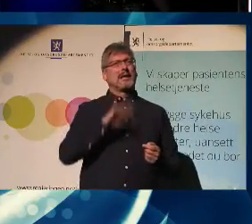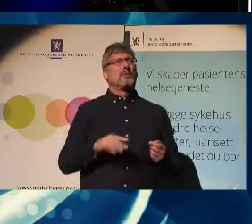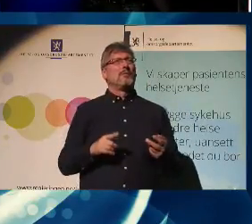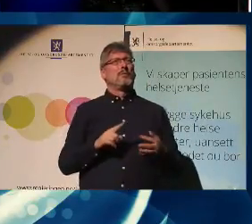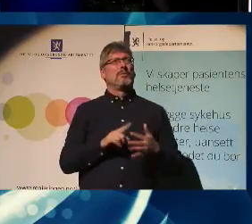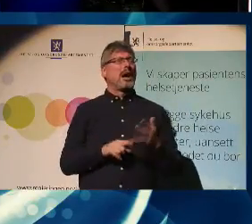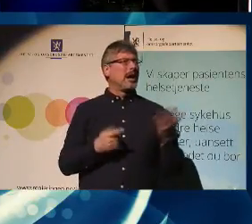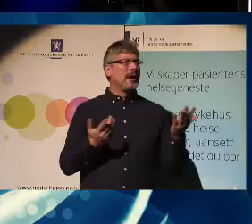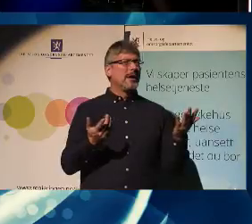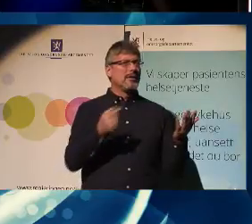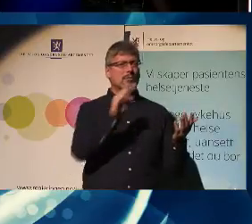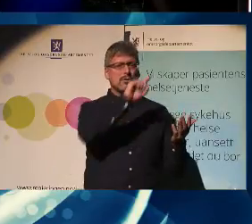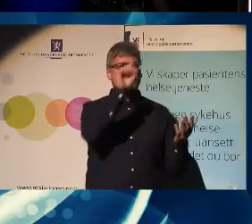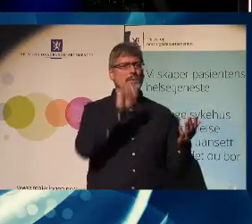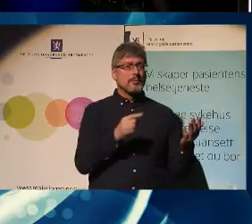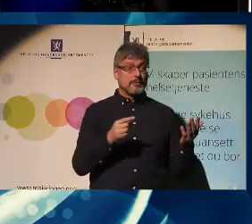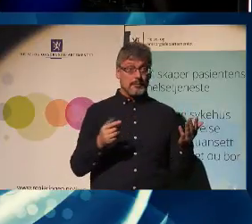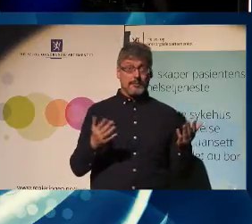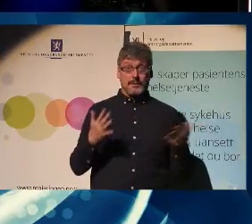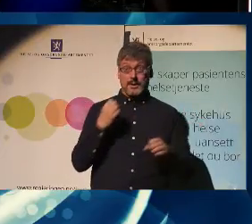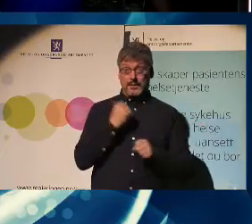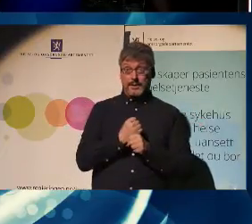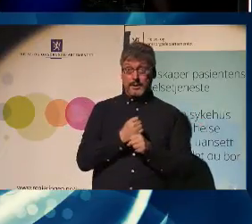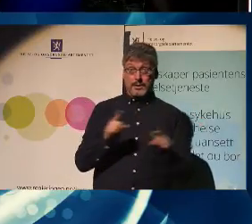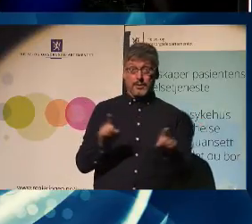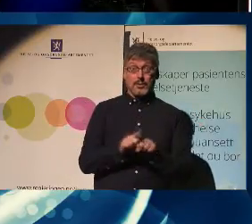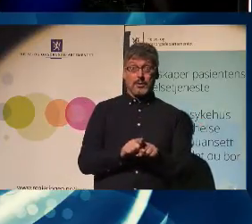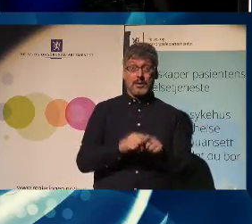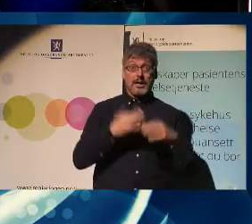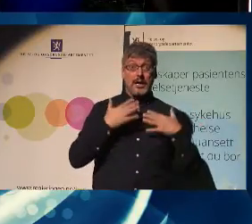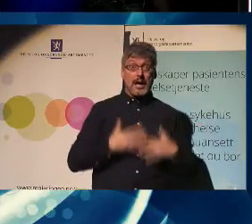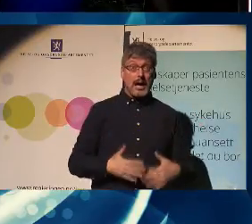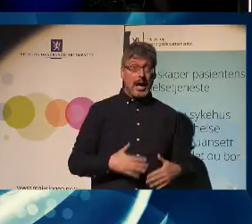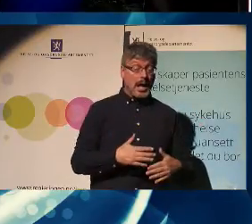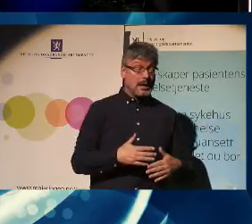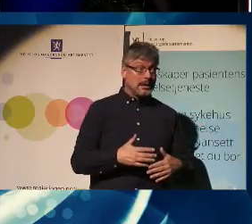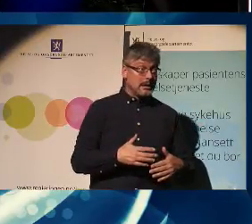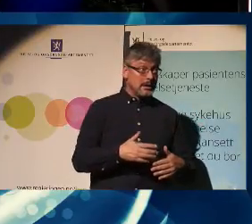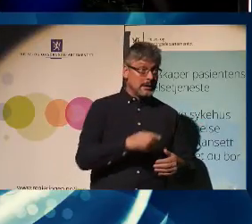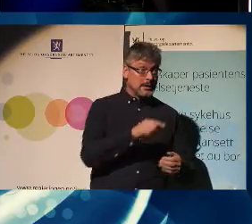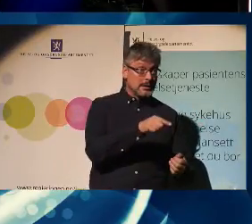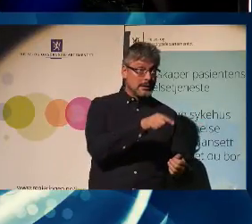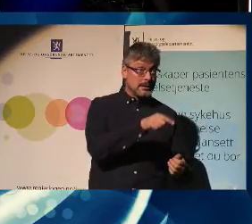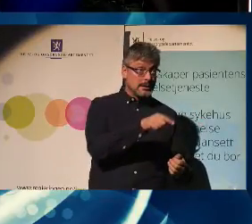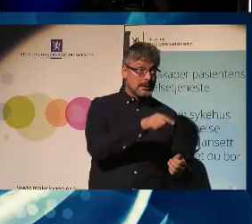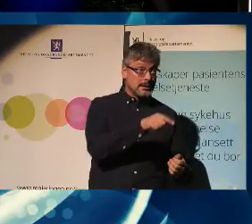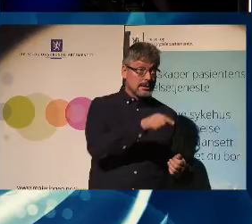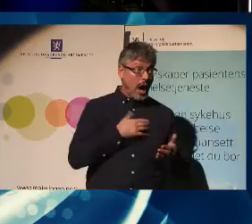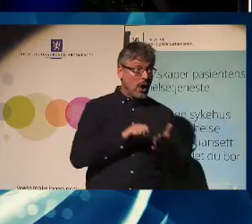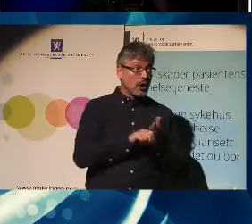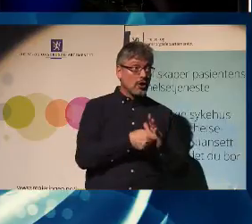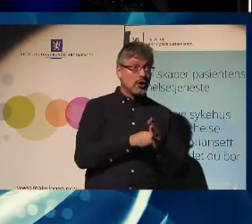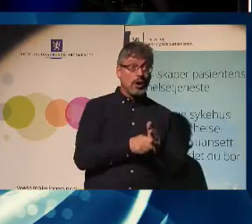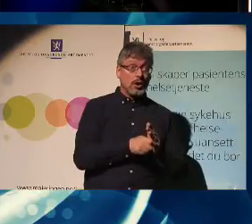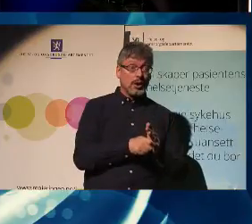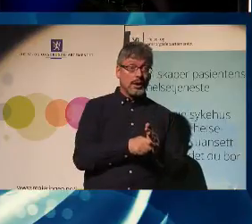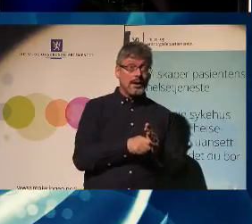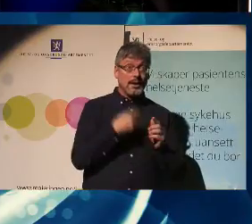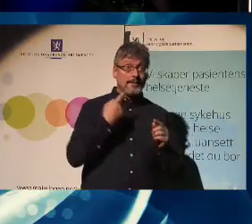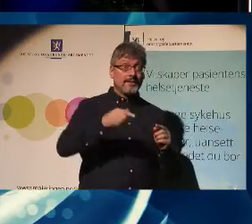spørsmålet deres til meg var, er det sånn at helsepersonell sitter med nøklene til, eller med noen nøkler, til